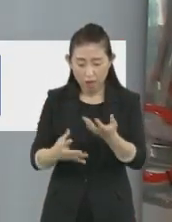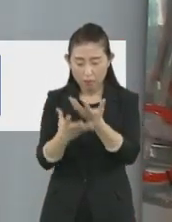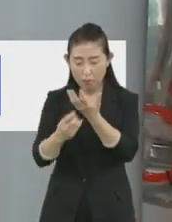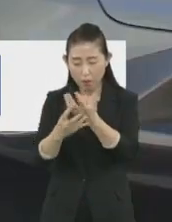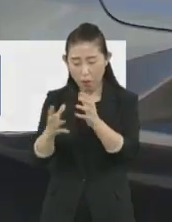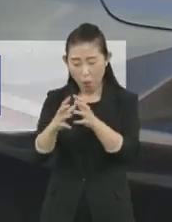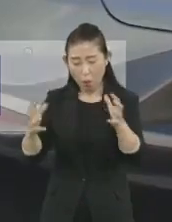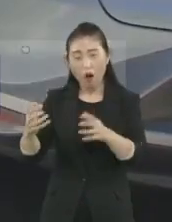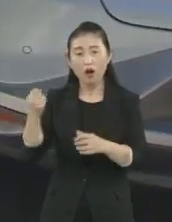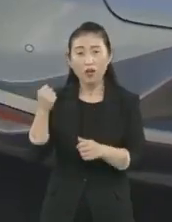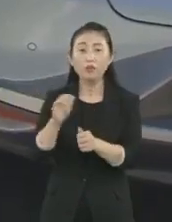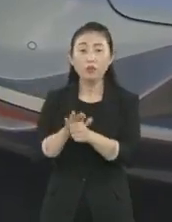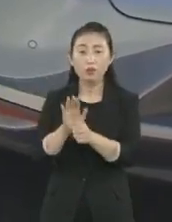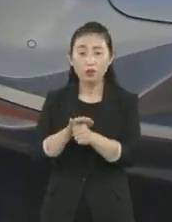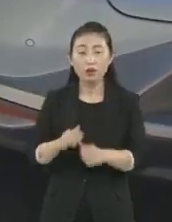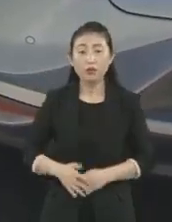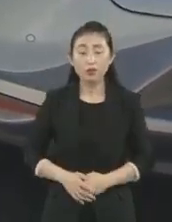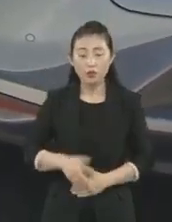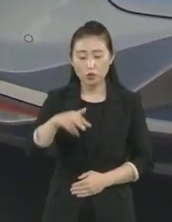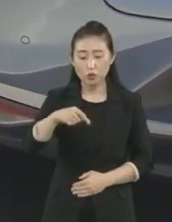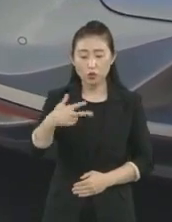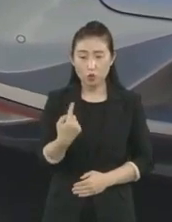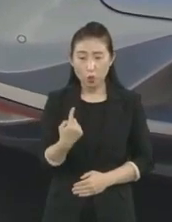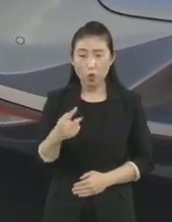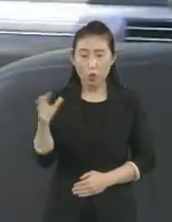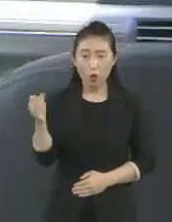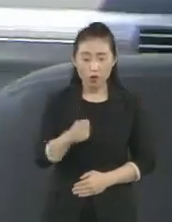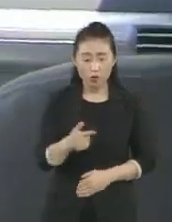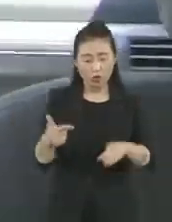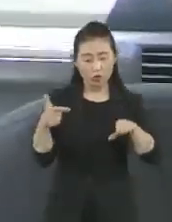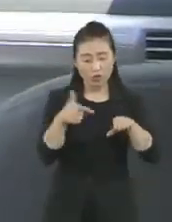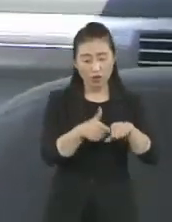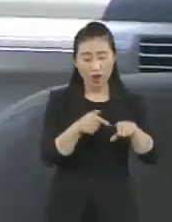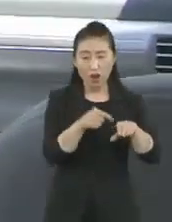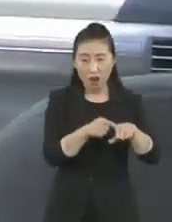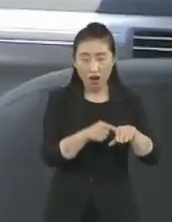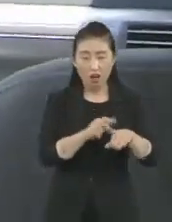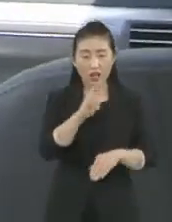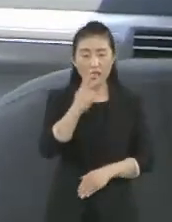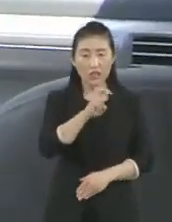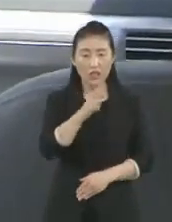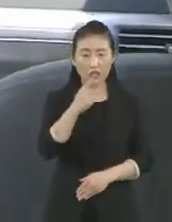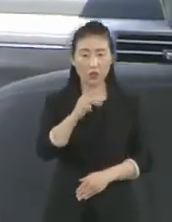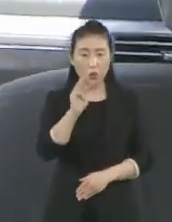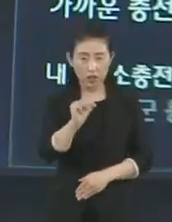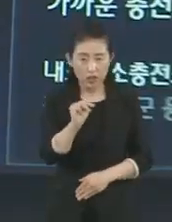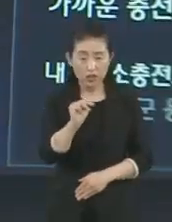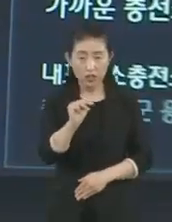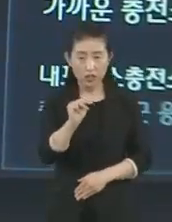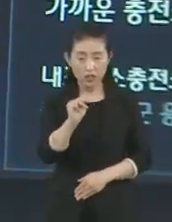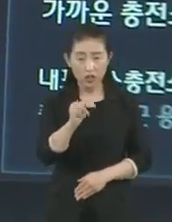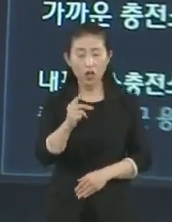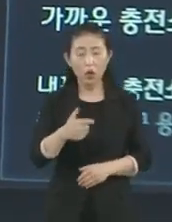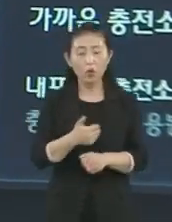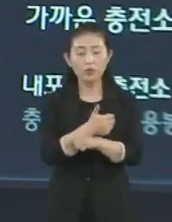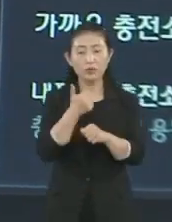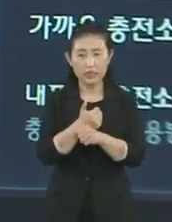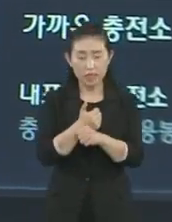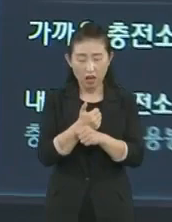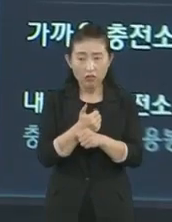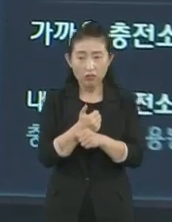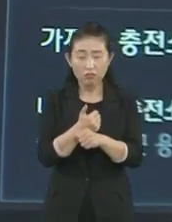극대화했습니다. 이렇게 만든 수소를 수소차 넥소에 공급해 20kW의 전력을 50시간